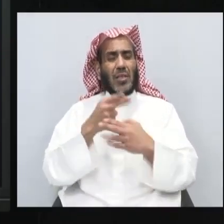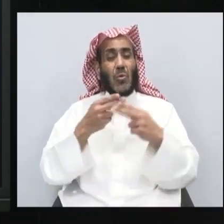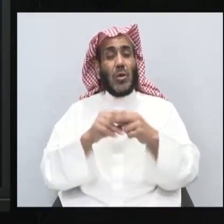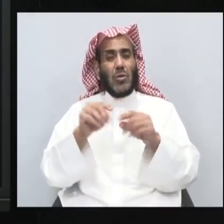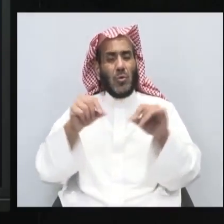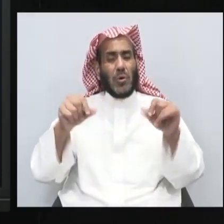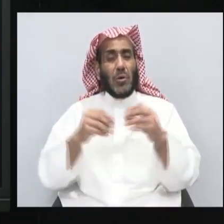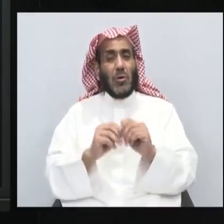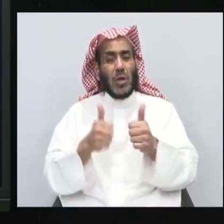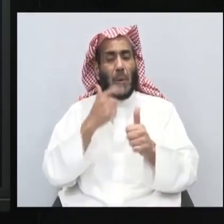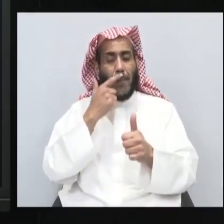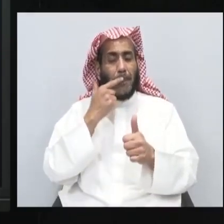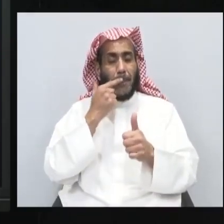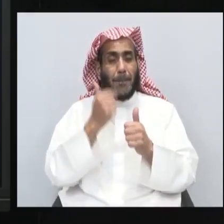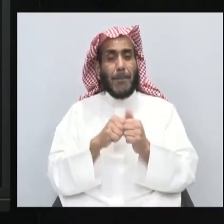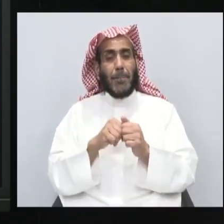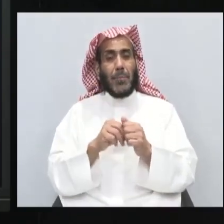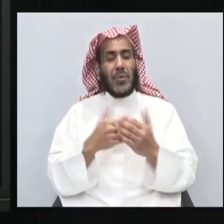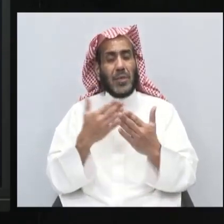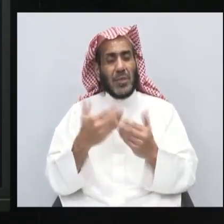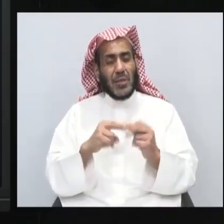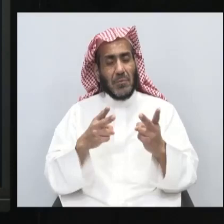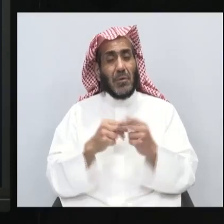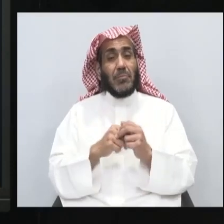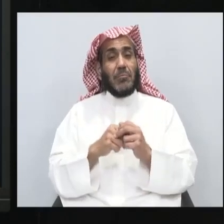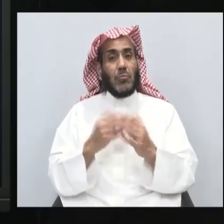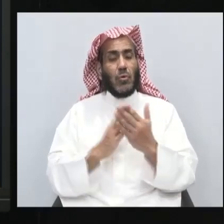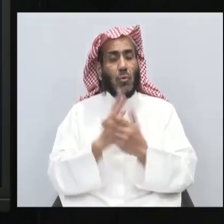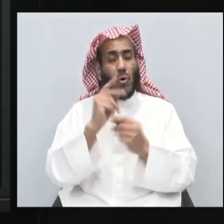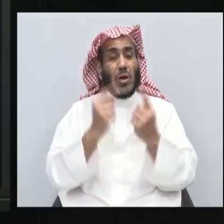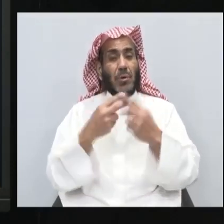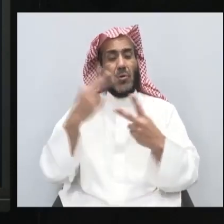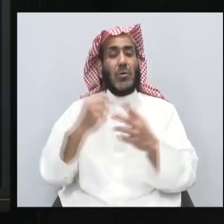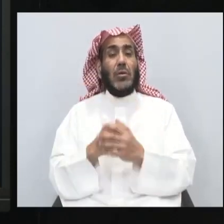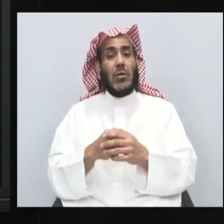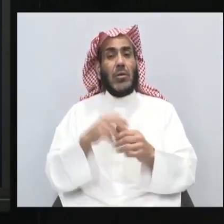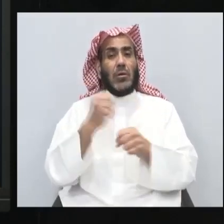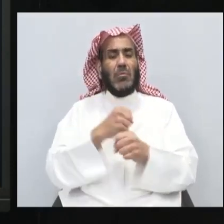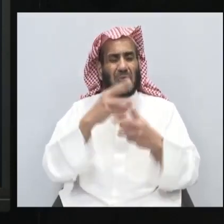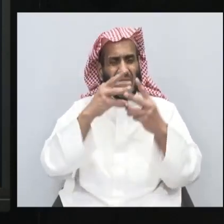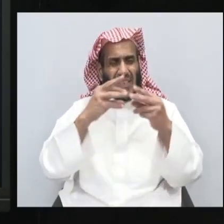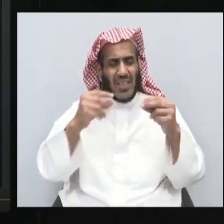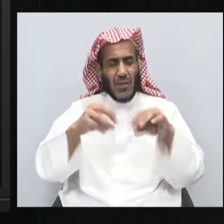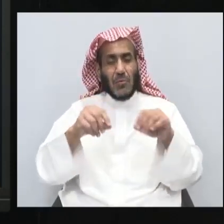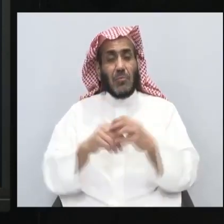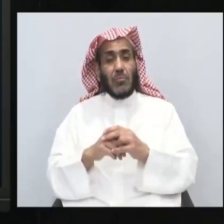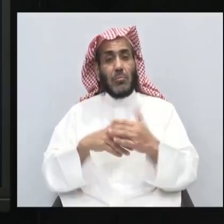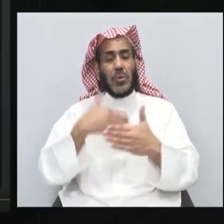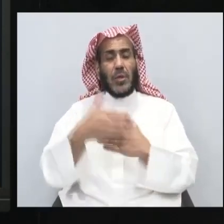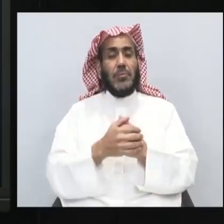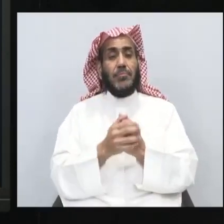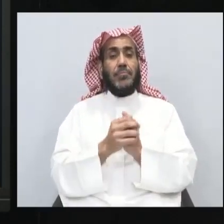التربة وتهيئة الظروف تسمح بنمو نباتات أخرى لأنها تقوم بتفتيت هذه التربة،